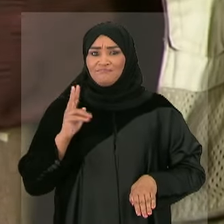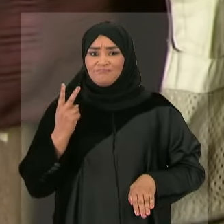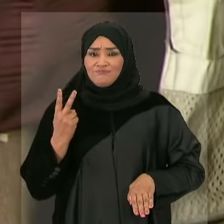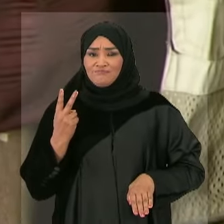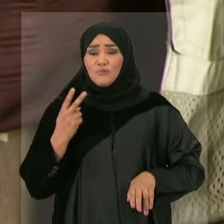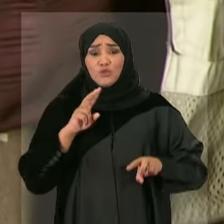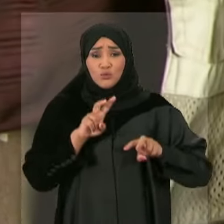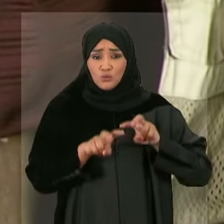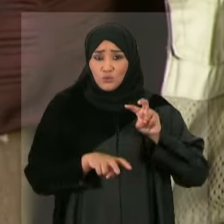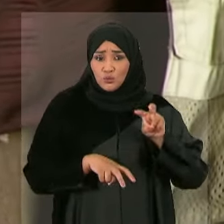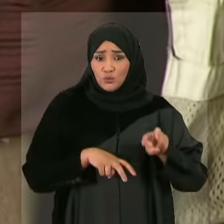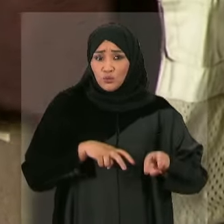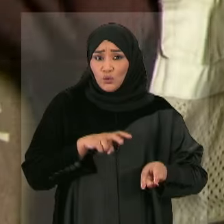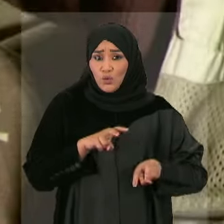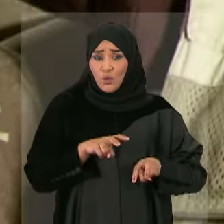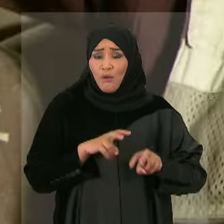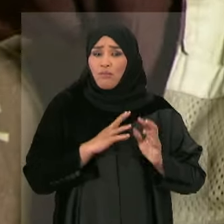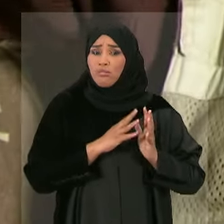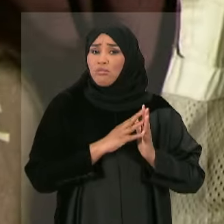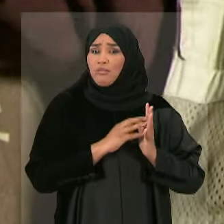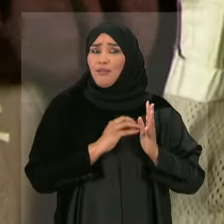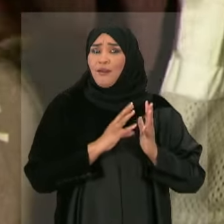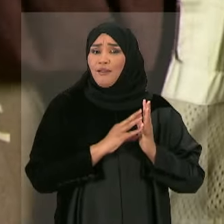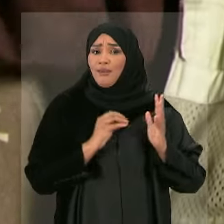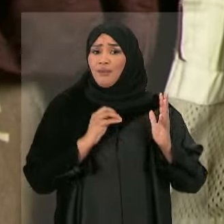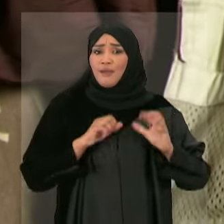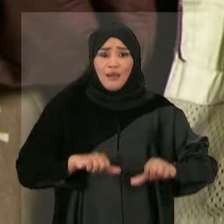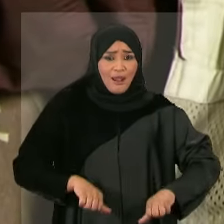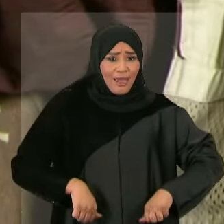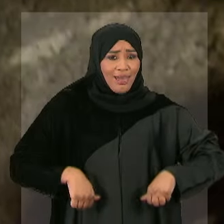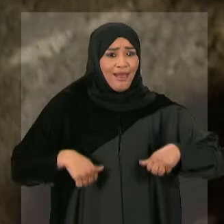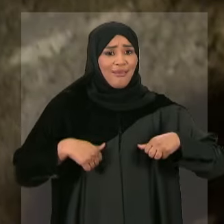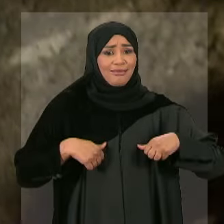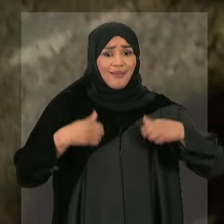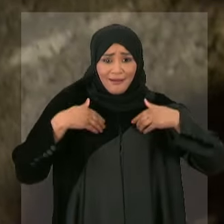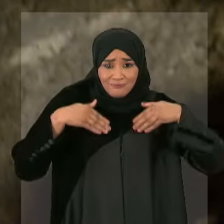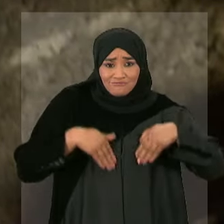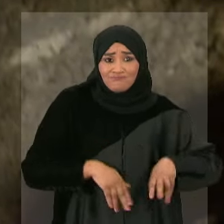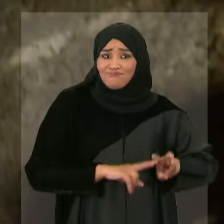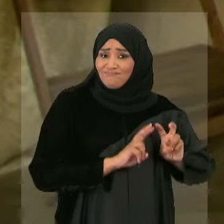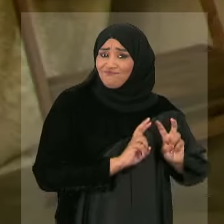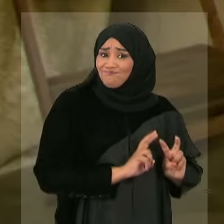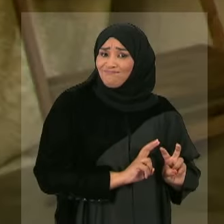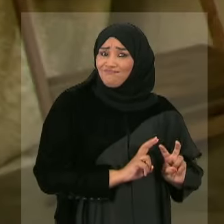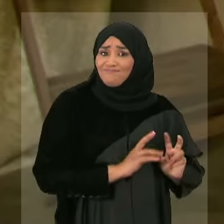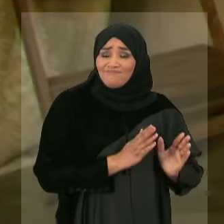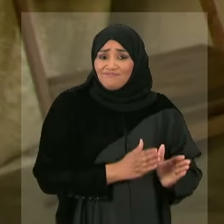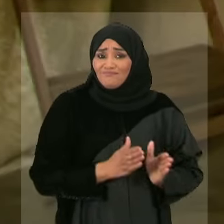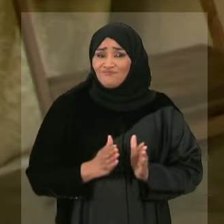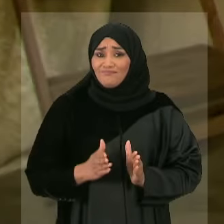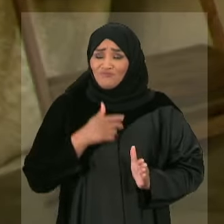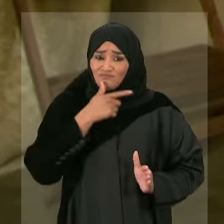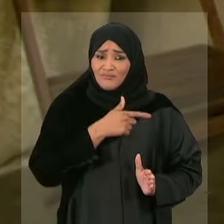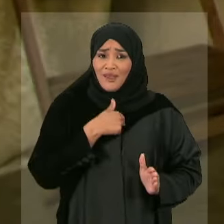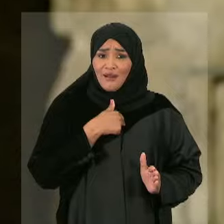تاريخي، حياتي خلقت فيه هذا العقد، لازم أطلع منه. تعلمت في مدرسة الفرير وقعدت